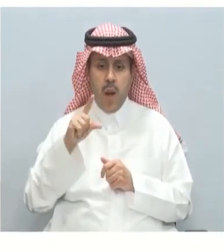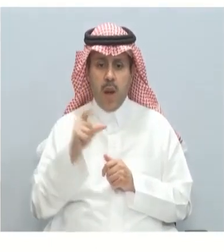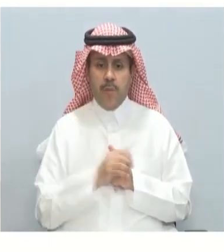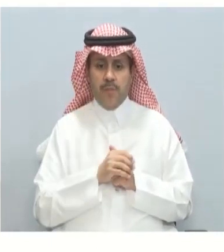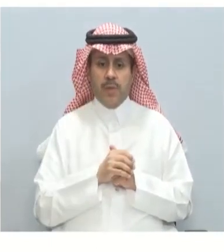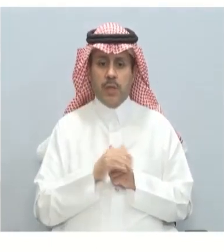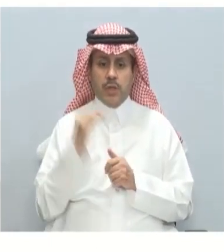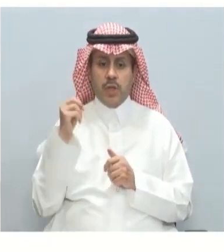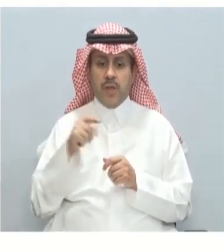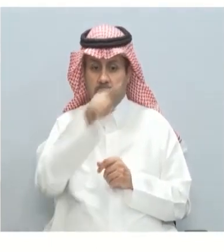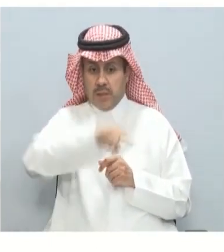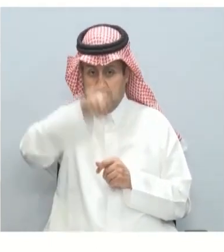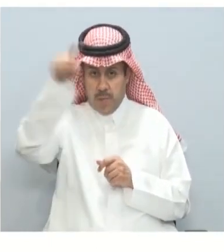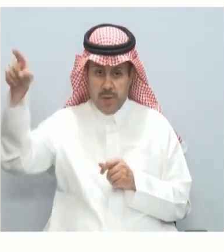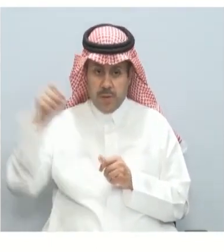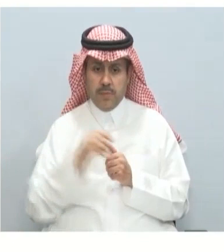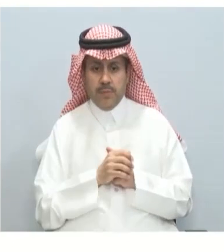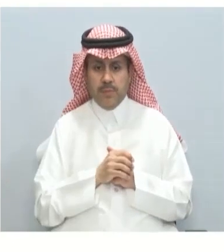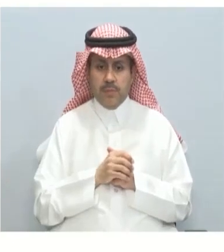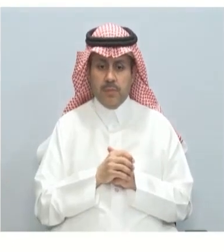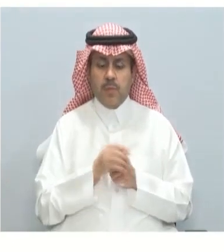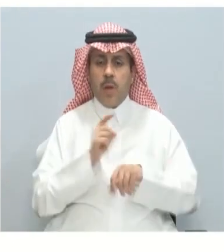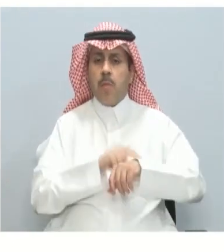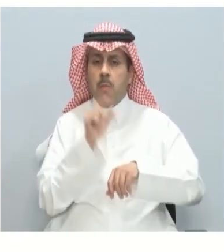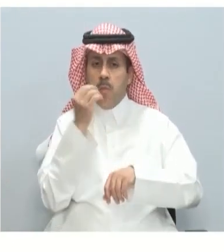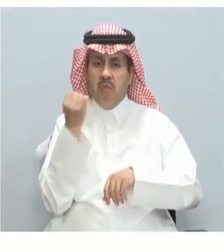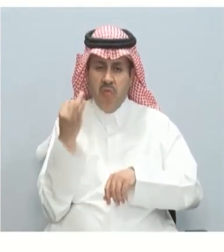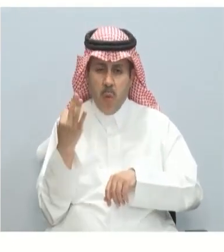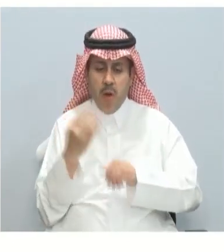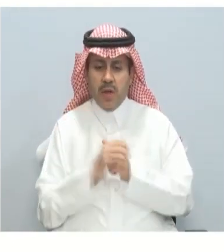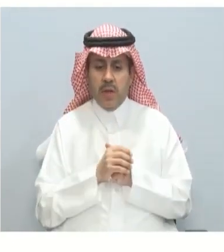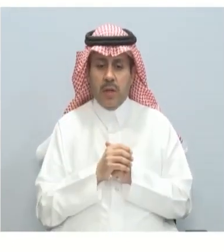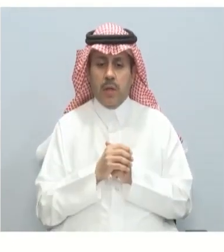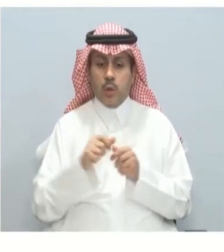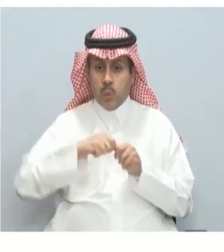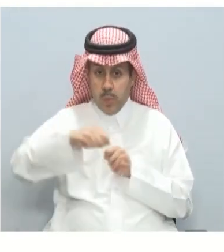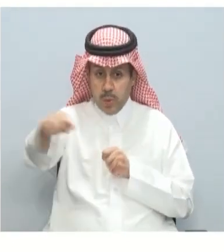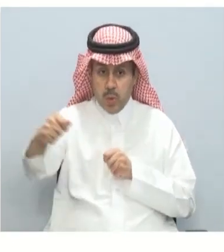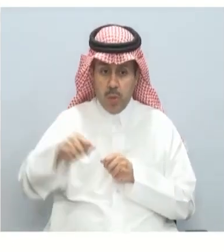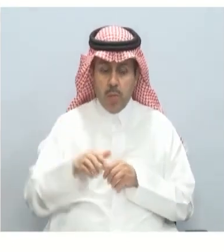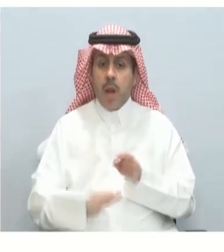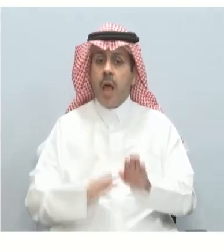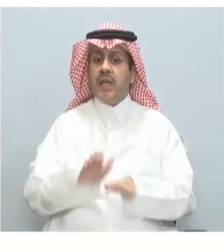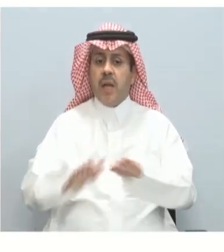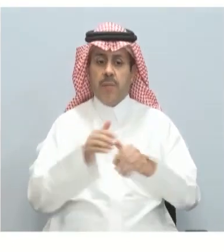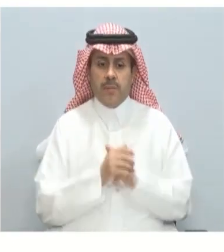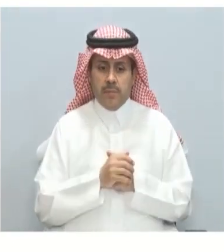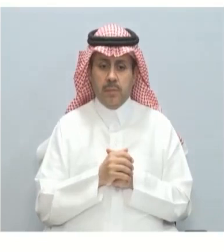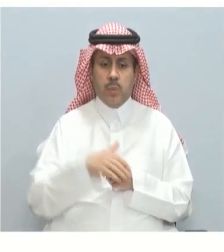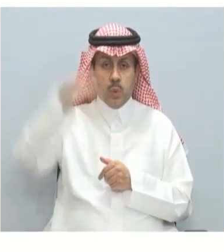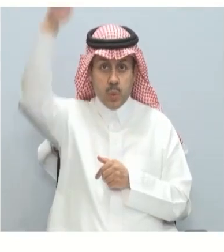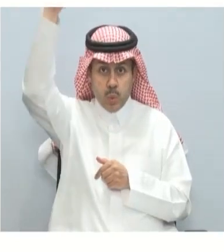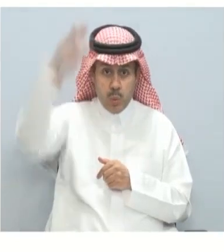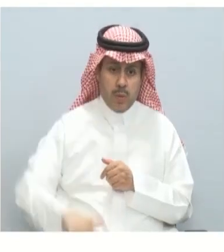الزمن الدوري بالثواني وال طول البندول بالاقدام جي تسارع السقوط الحر الذي